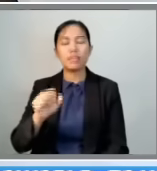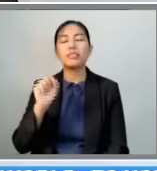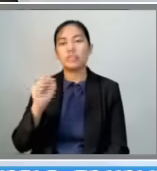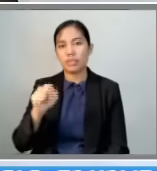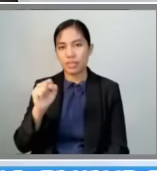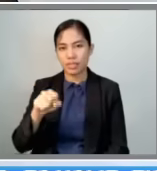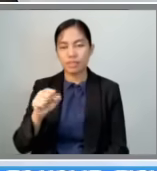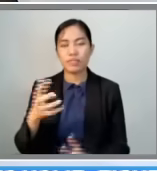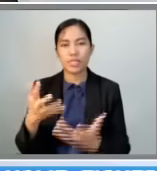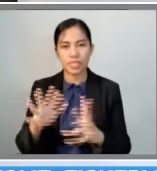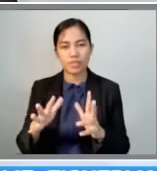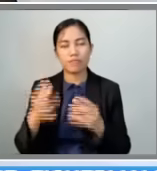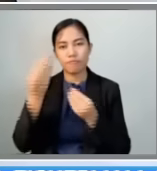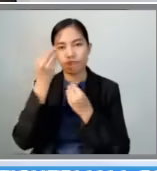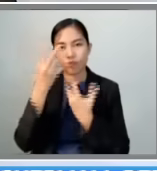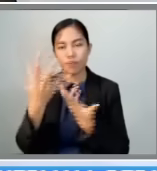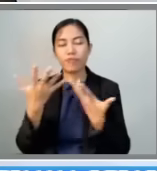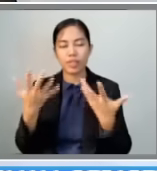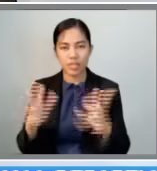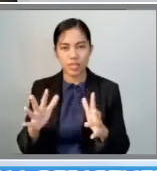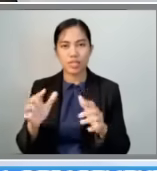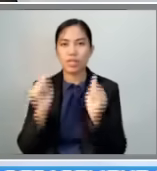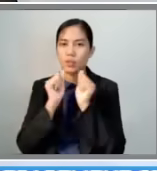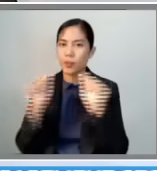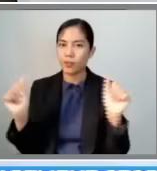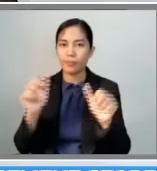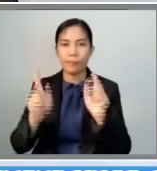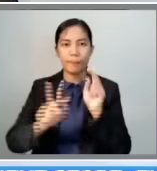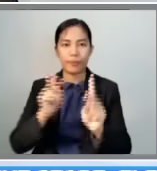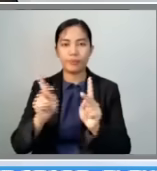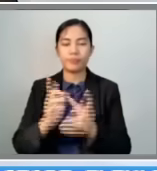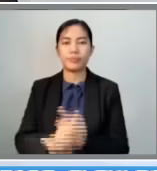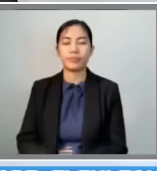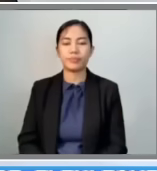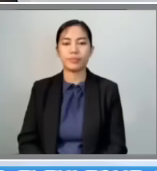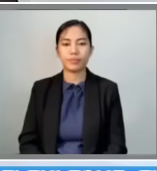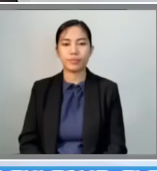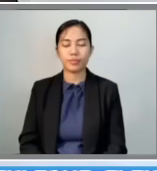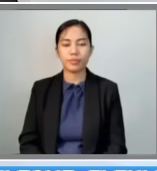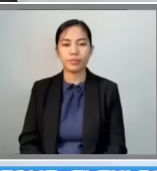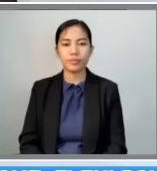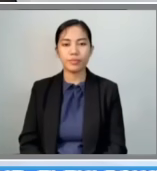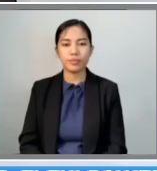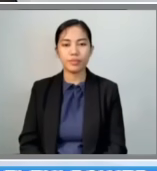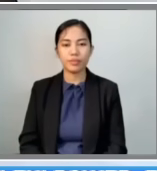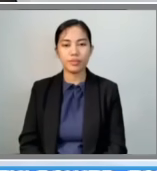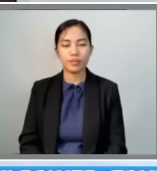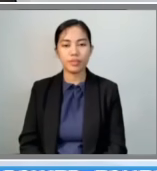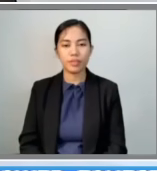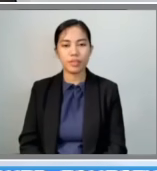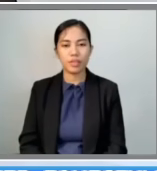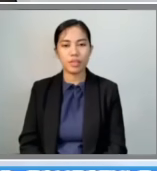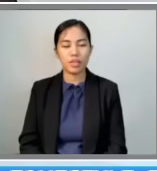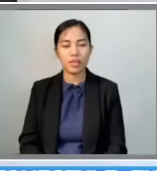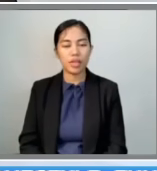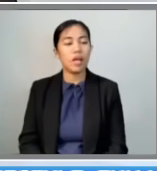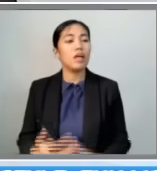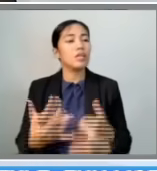natin okay. Sa karamihan po. Mm-hmm. Sa mga oras na ito, may namamonitor po ba kayong build-up ng mga sasakyan sa mga